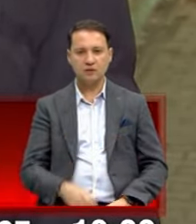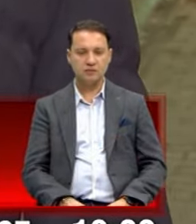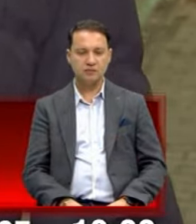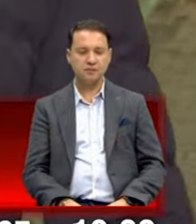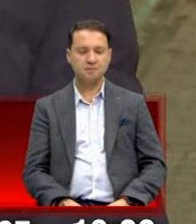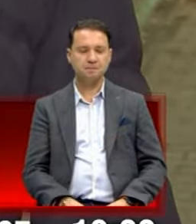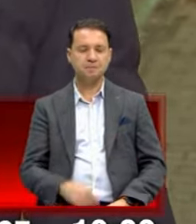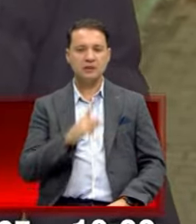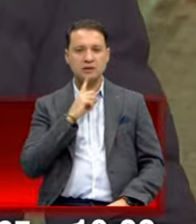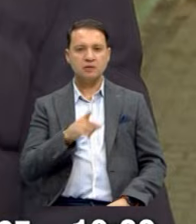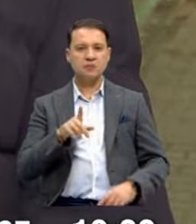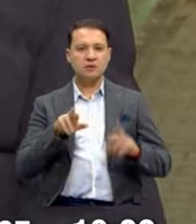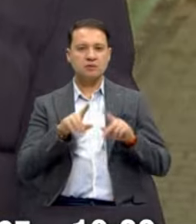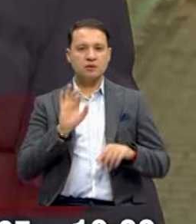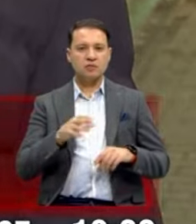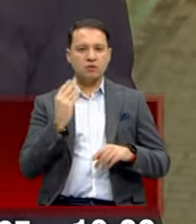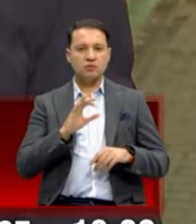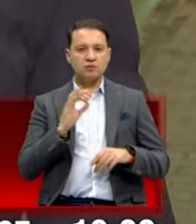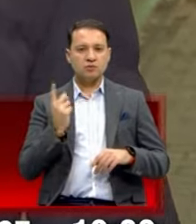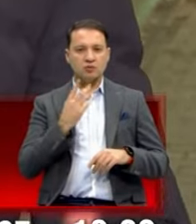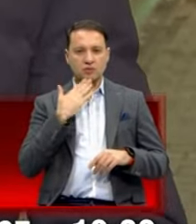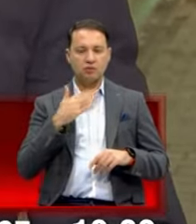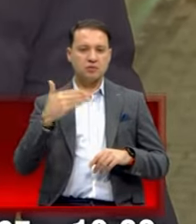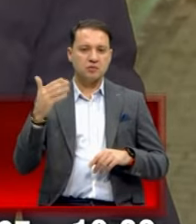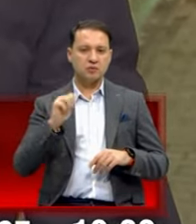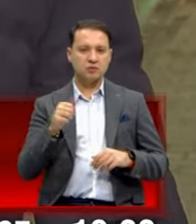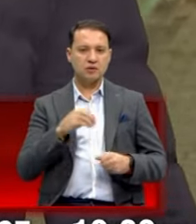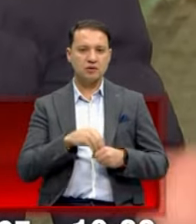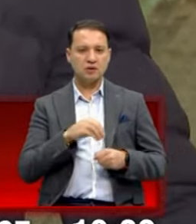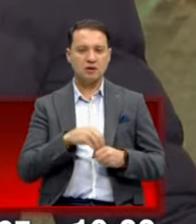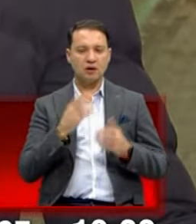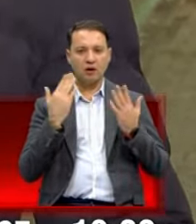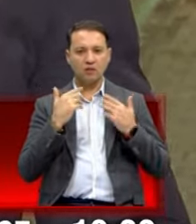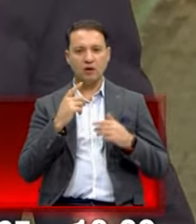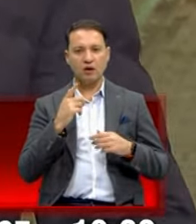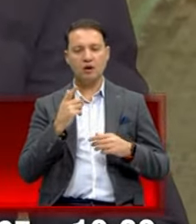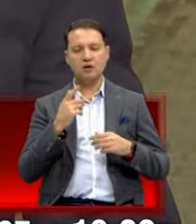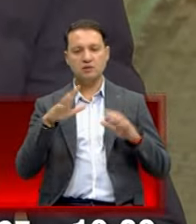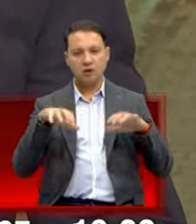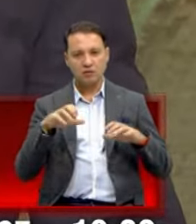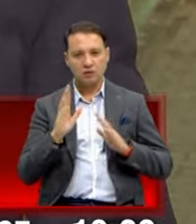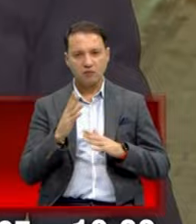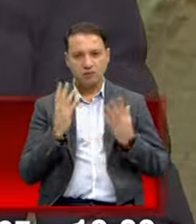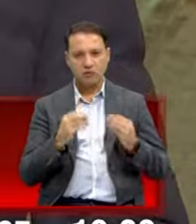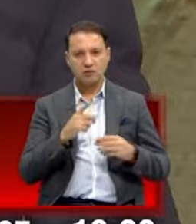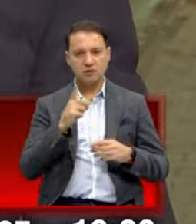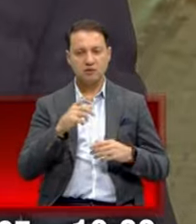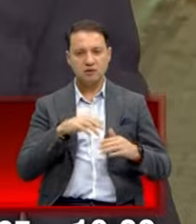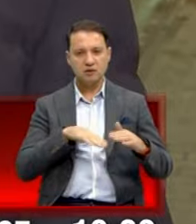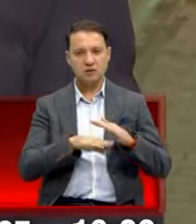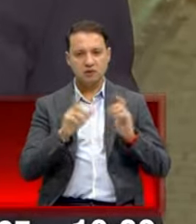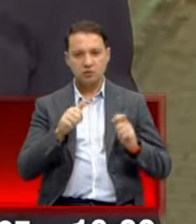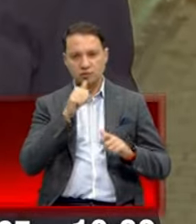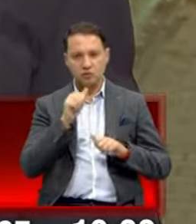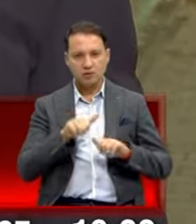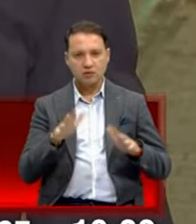belirtildi. Dediğimiz gibi şu an için olumsuz bir durum yok ama önümüzdeki günlerde iklim şartları, yağış devam ederse ya da yeraltı sularına